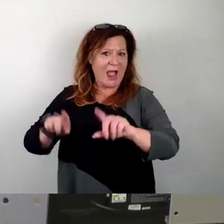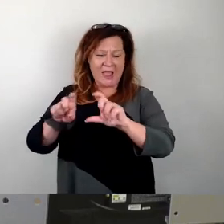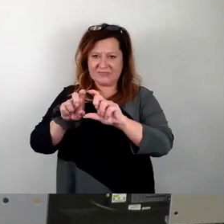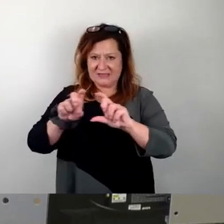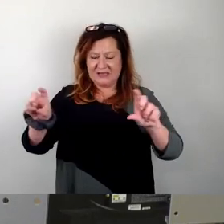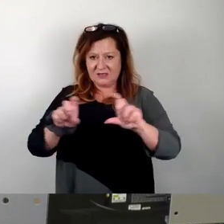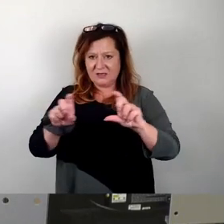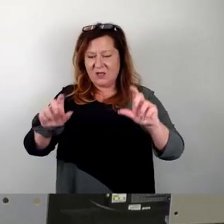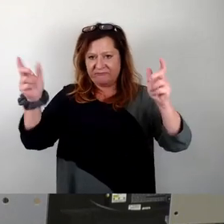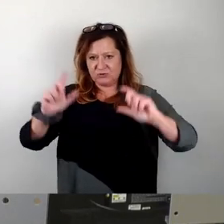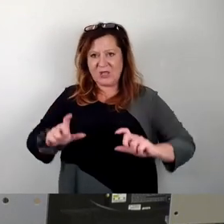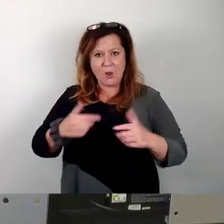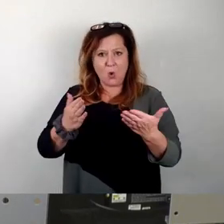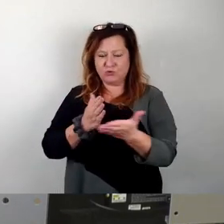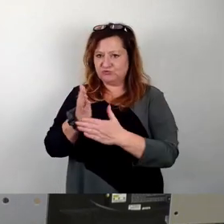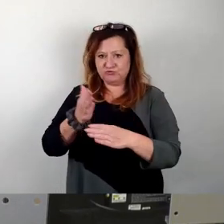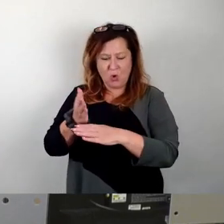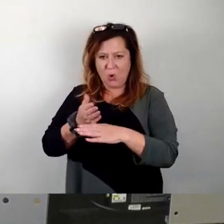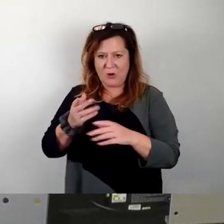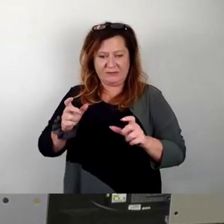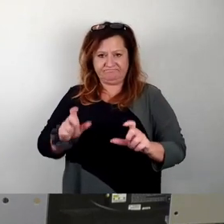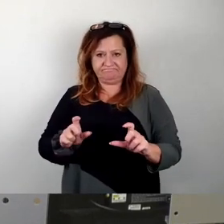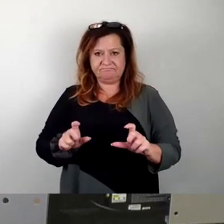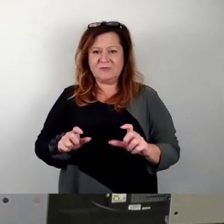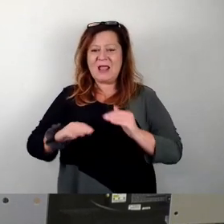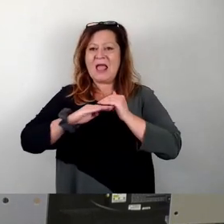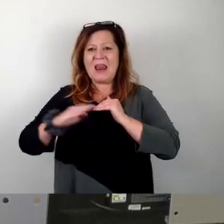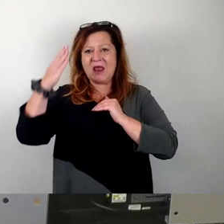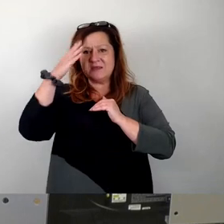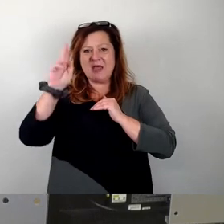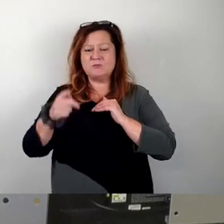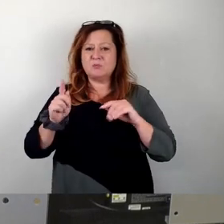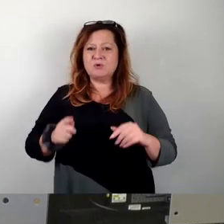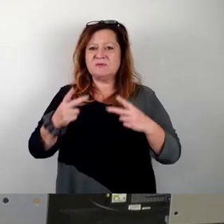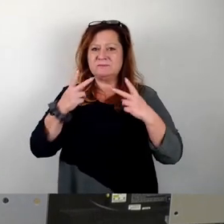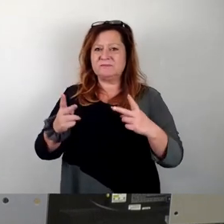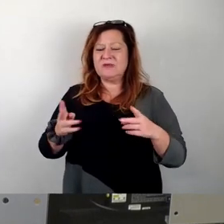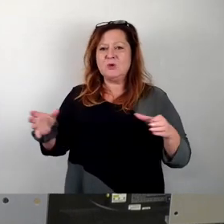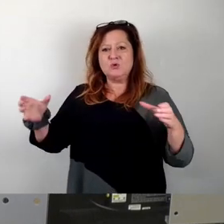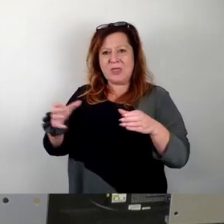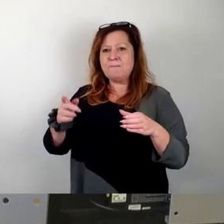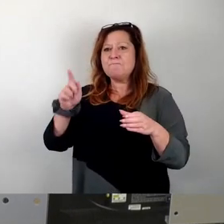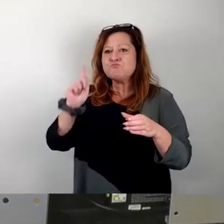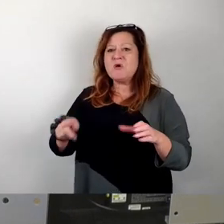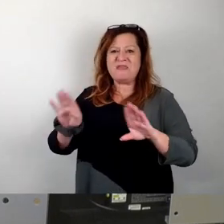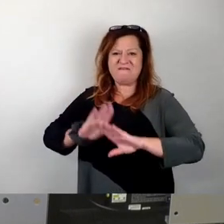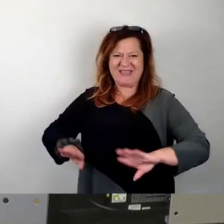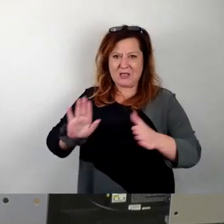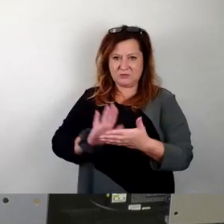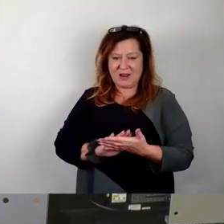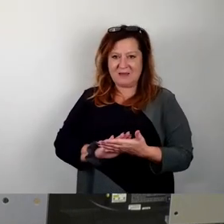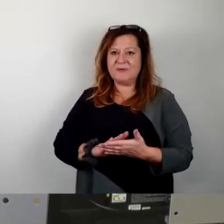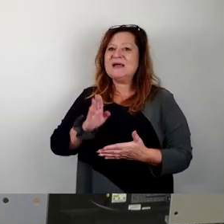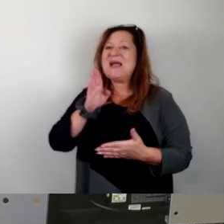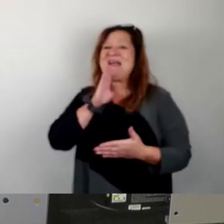zu vermeiden. Die Landeshauptstadt hat dabei darauf zu achten, dass der Charakter der Versammlung friedlich bleibt, die Redner sich nicht